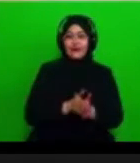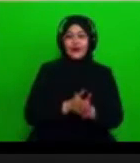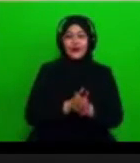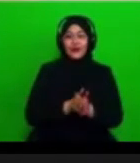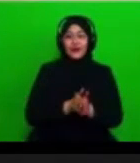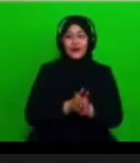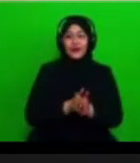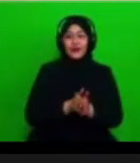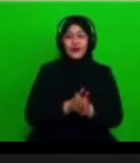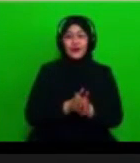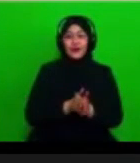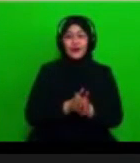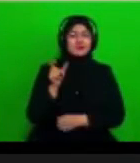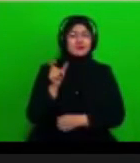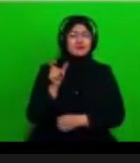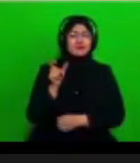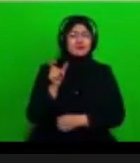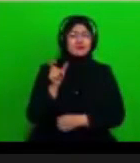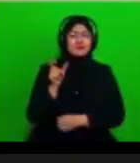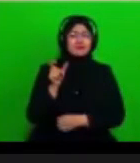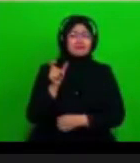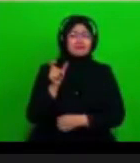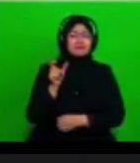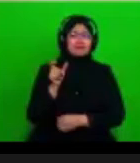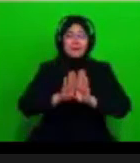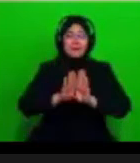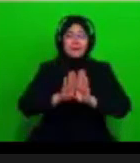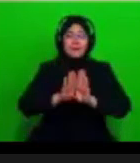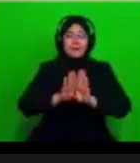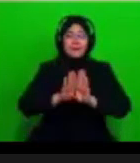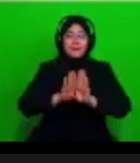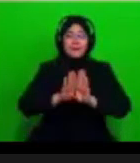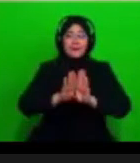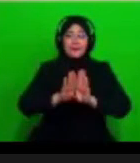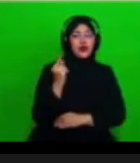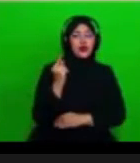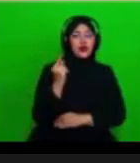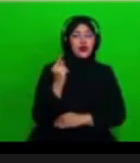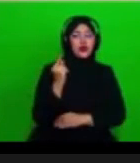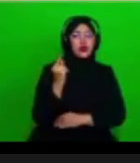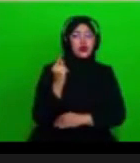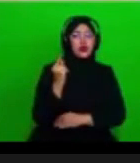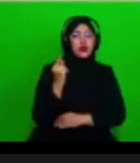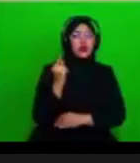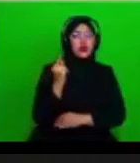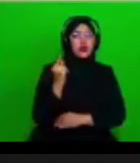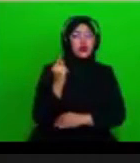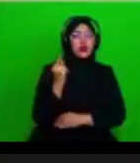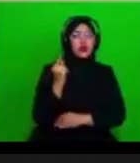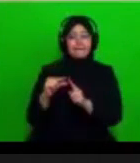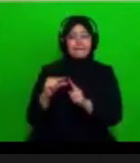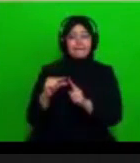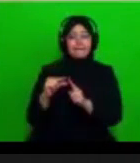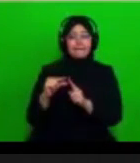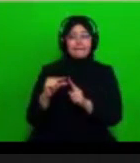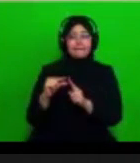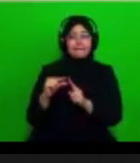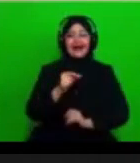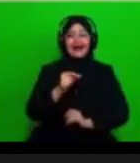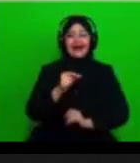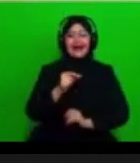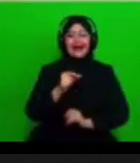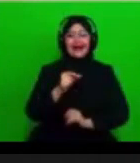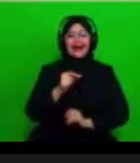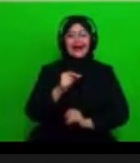akan mendengarkan sambutan dari Ketua Umum Dharma Wanita Persatuan, Ibu Erni Cahyo